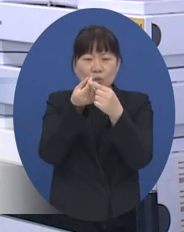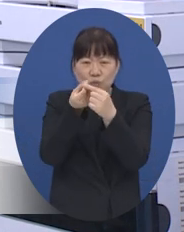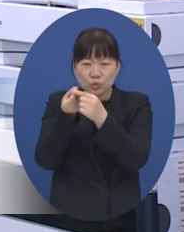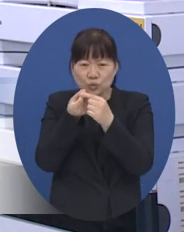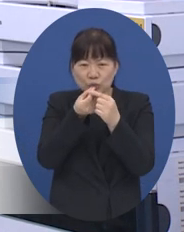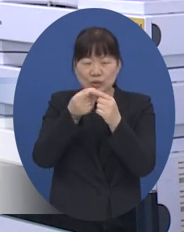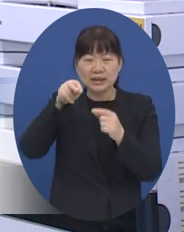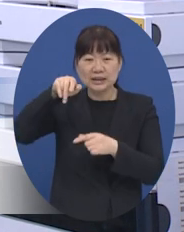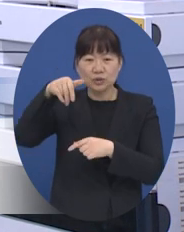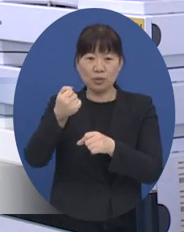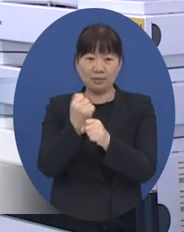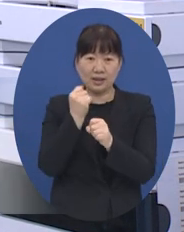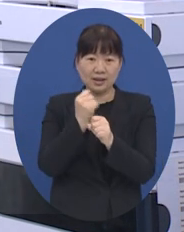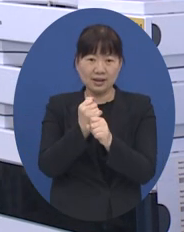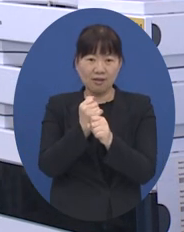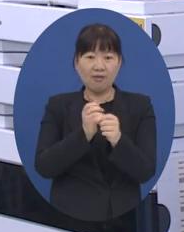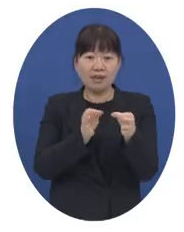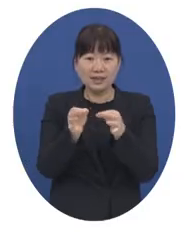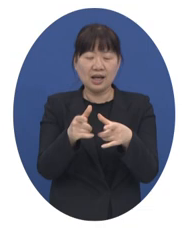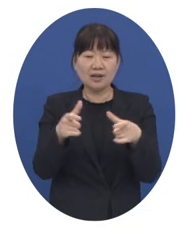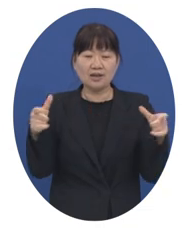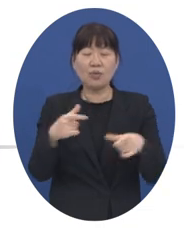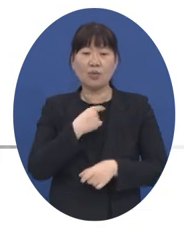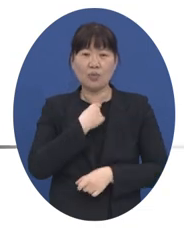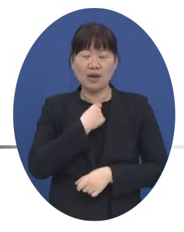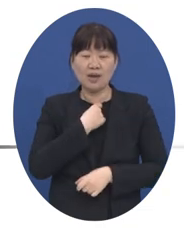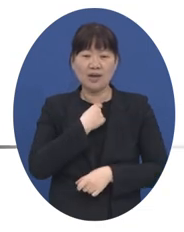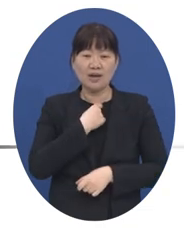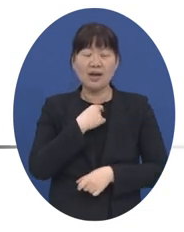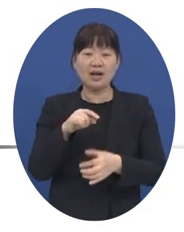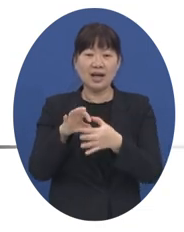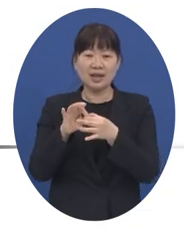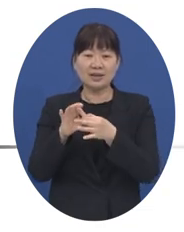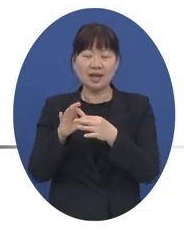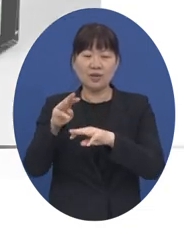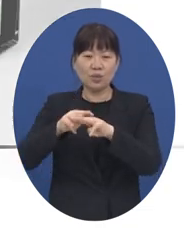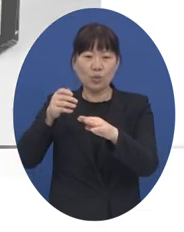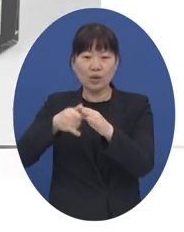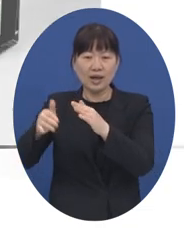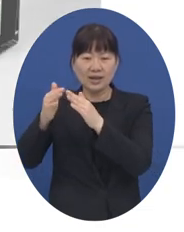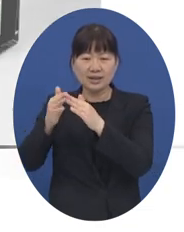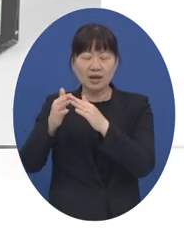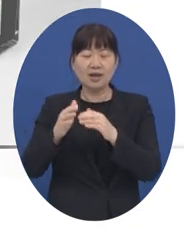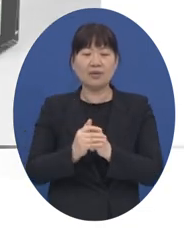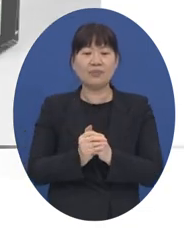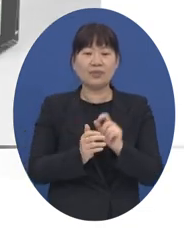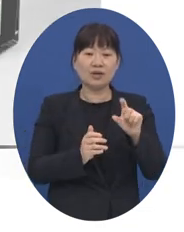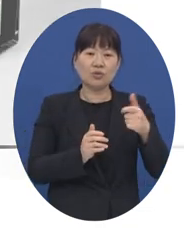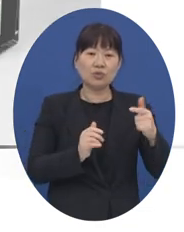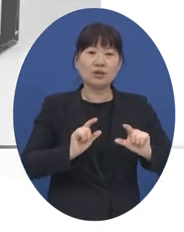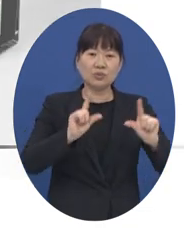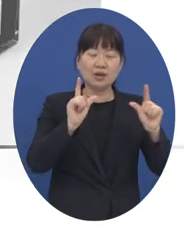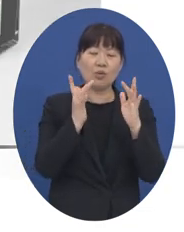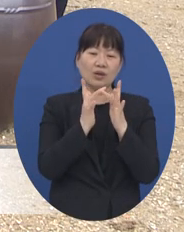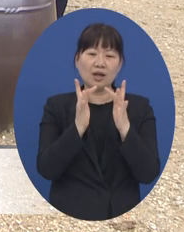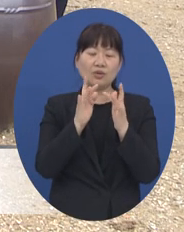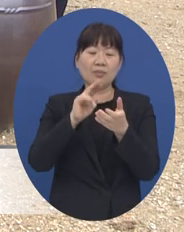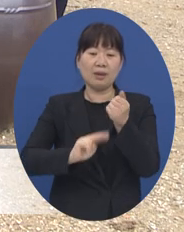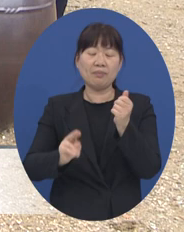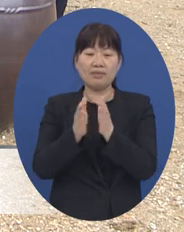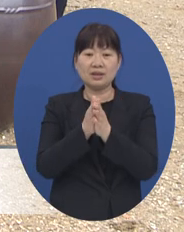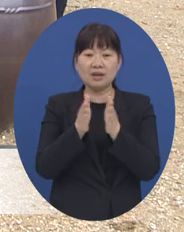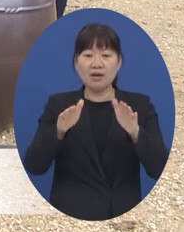좀 시장을 확대해 보려고 하고 있습니다 해당 농가에서 는 지난 15일부터 구슬 식초 온라인 판매를 시작했습니다